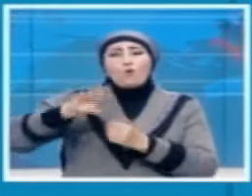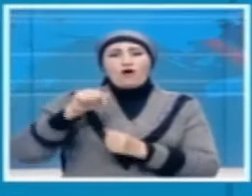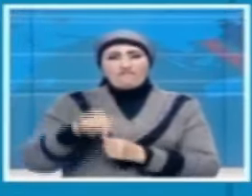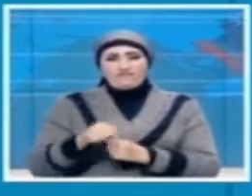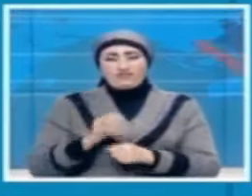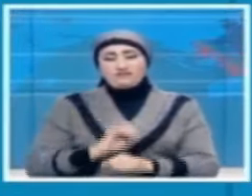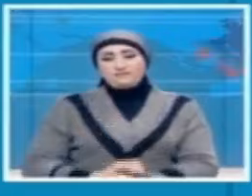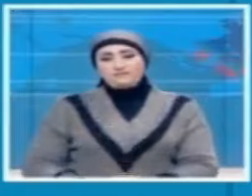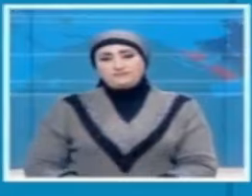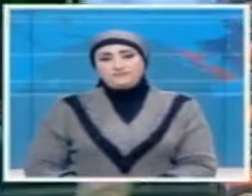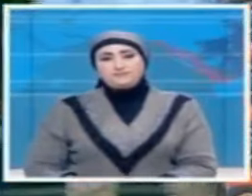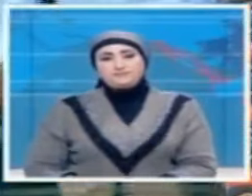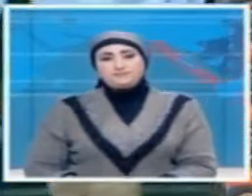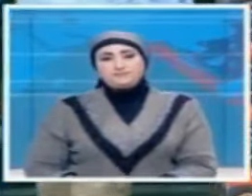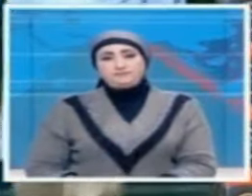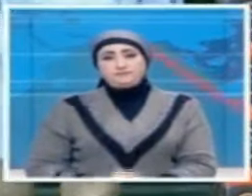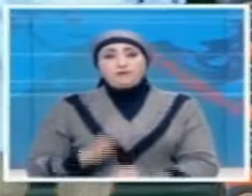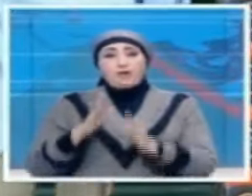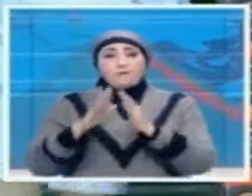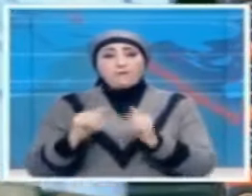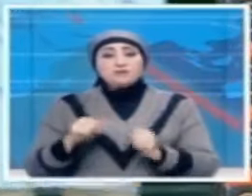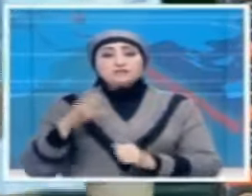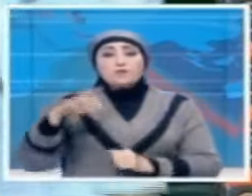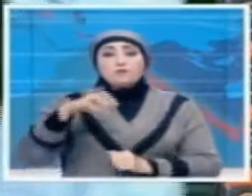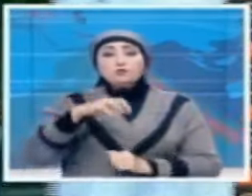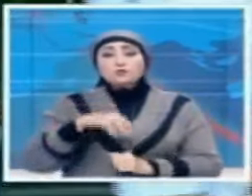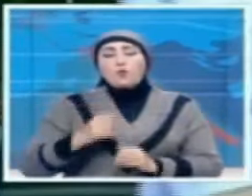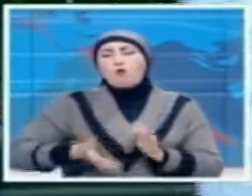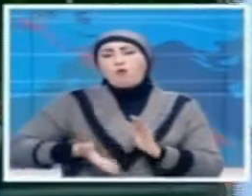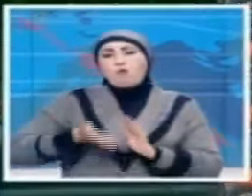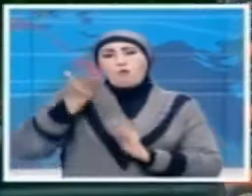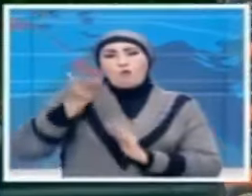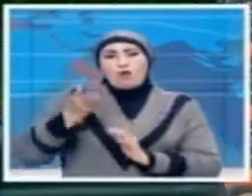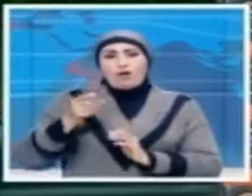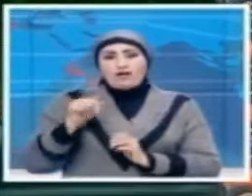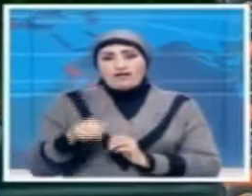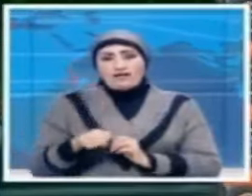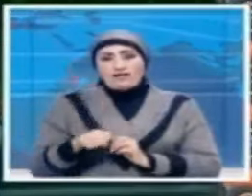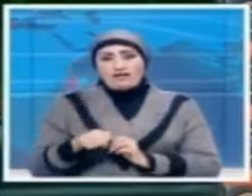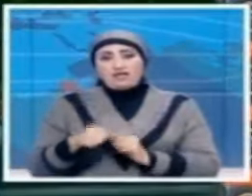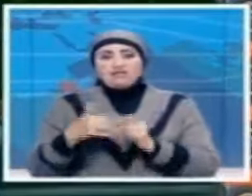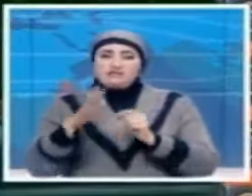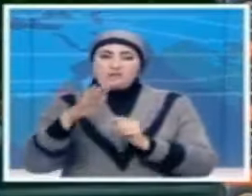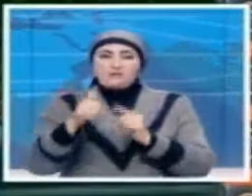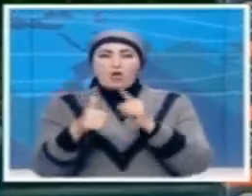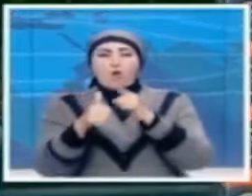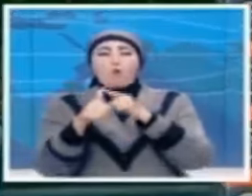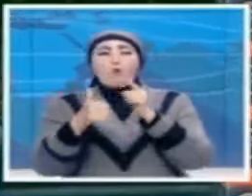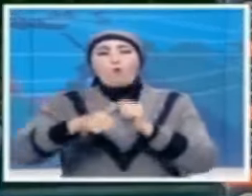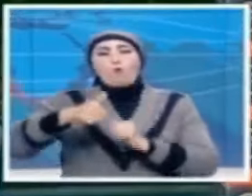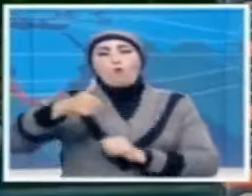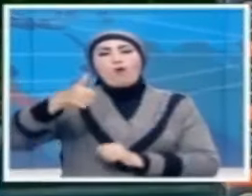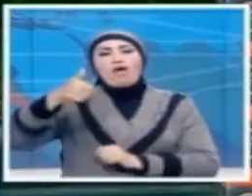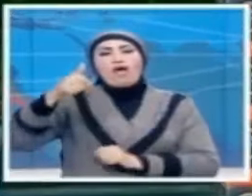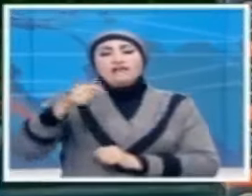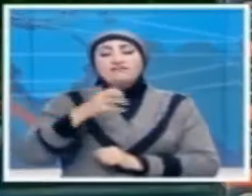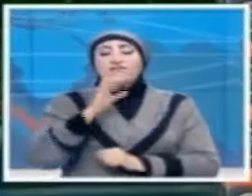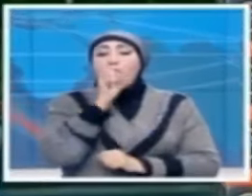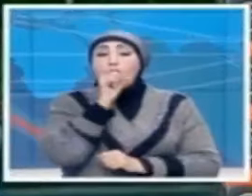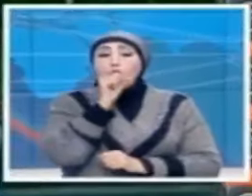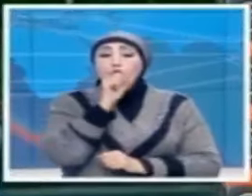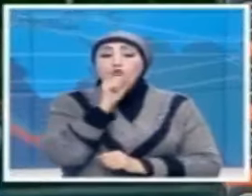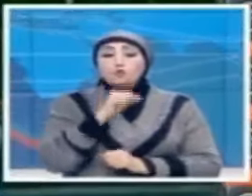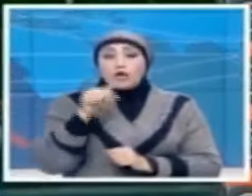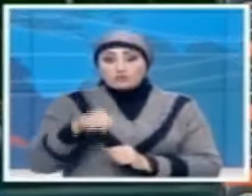التصدير. مصر من اعلى دول العالم، يعني اذا ما كناش بقينا رقم واحد في الموالح لكن